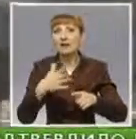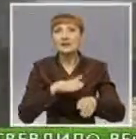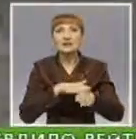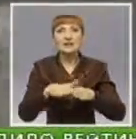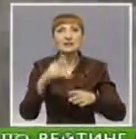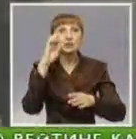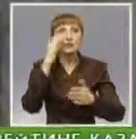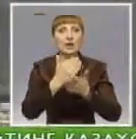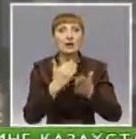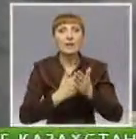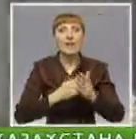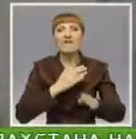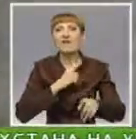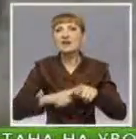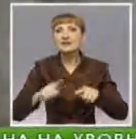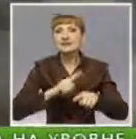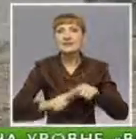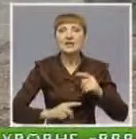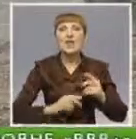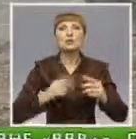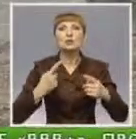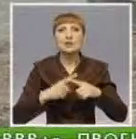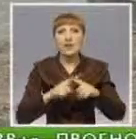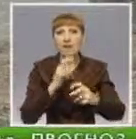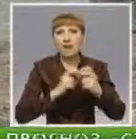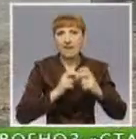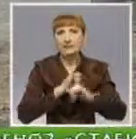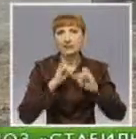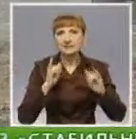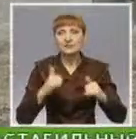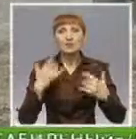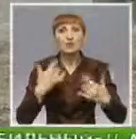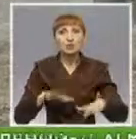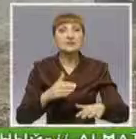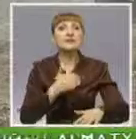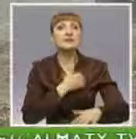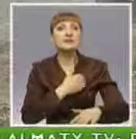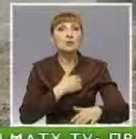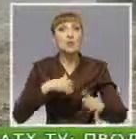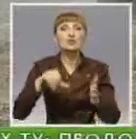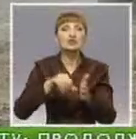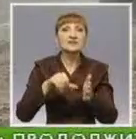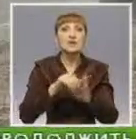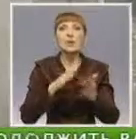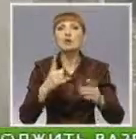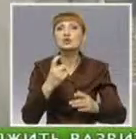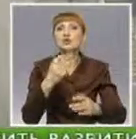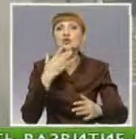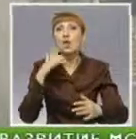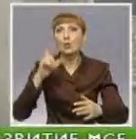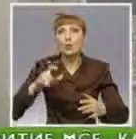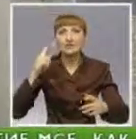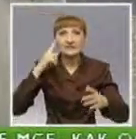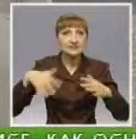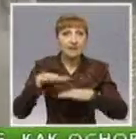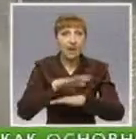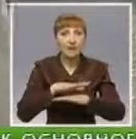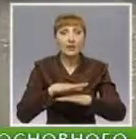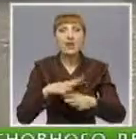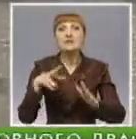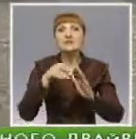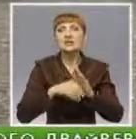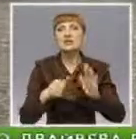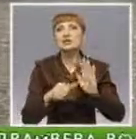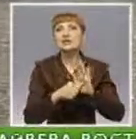госпрограммы форсированного индустриально-инновационного развития, в которой уже изъявили желание участвовать более 100 зарубежных стран с инвестпортфелем